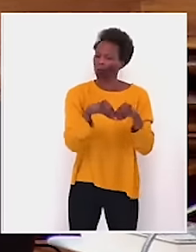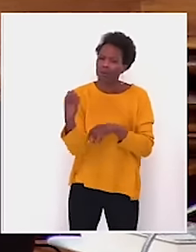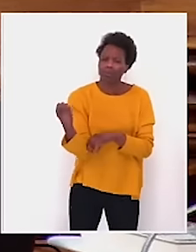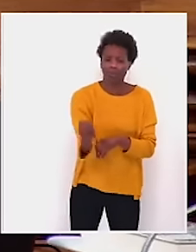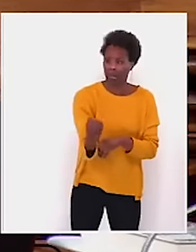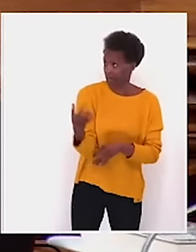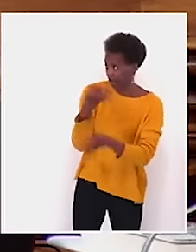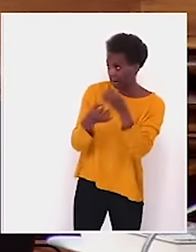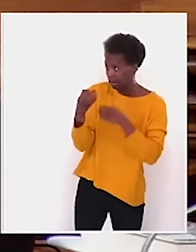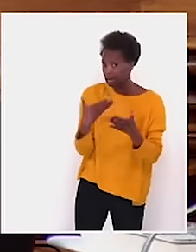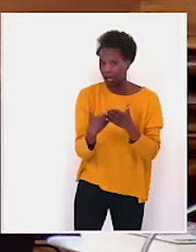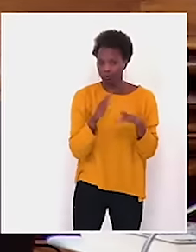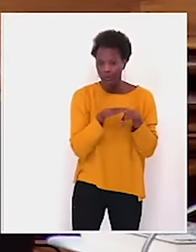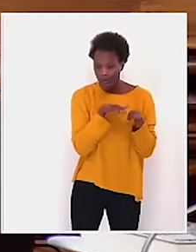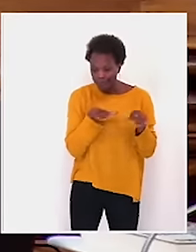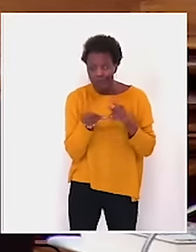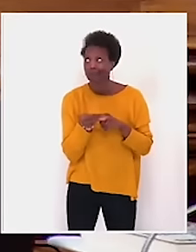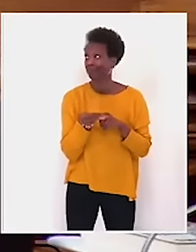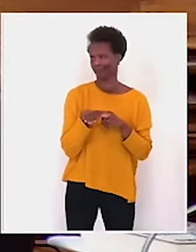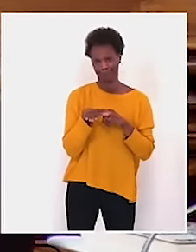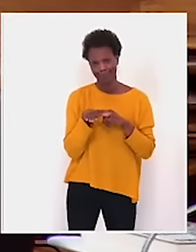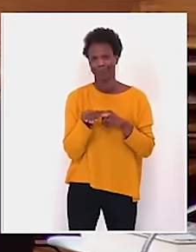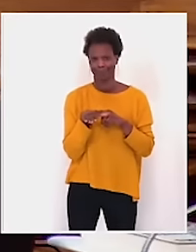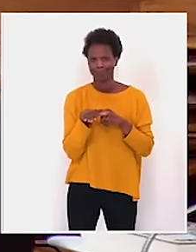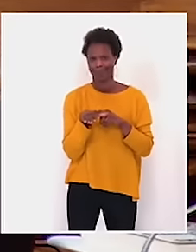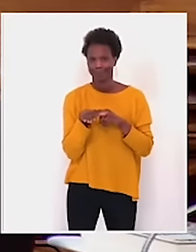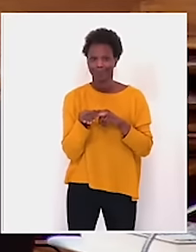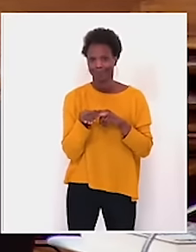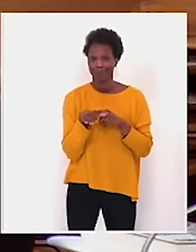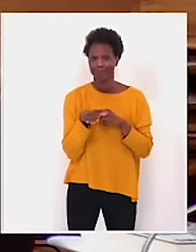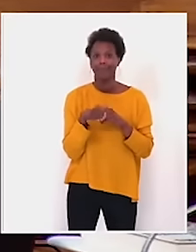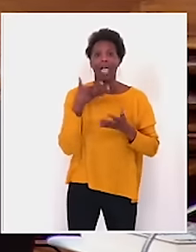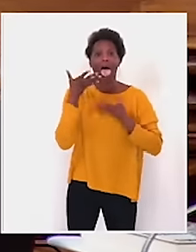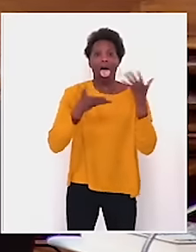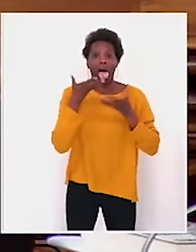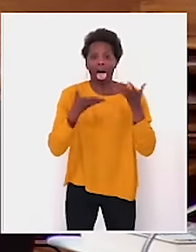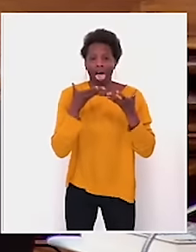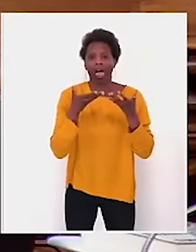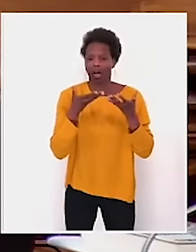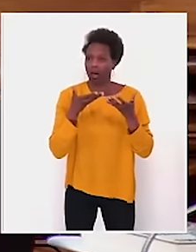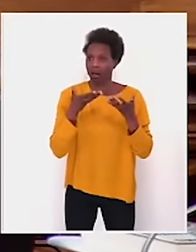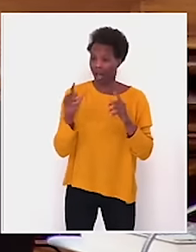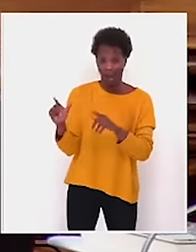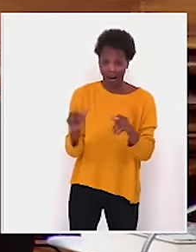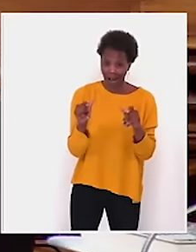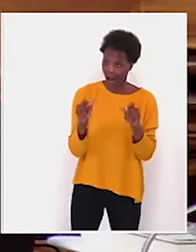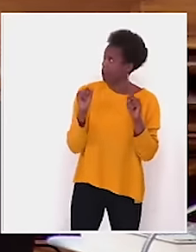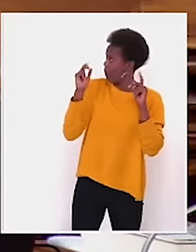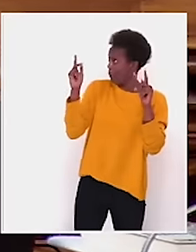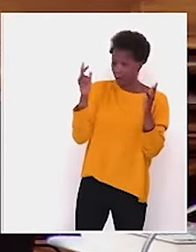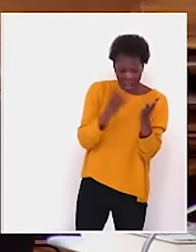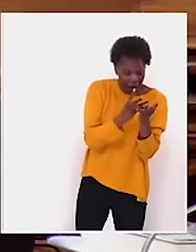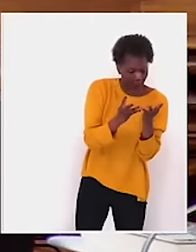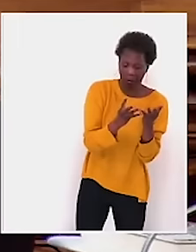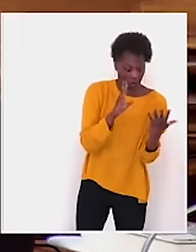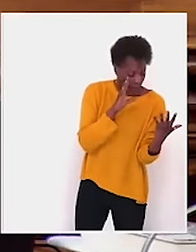Vous faites ce constat-là et à côté de ça, vous continuez les mêmes bonnes intentions et on reconnaît que ce sont des bonnes intentions puisque toutes les orientations que vous défendez